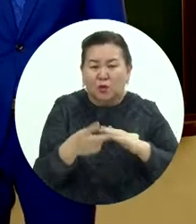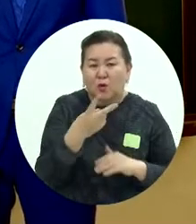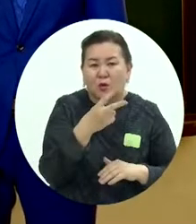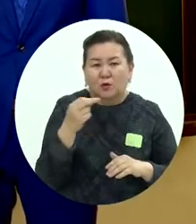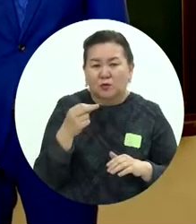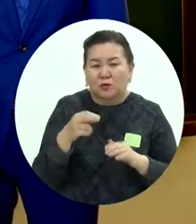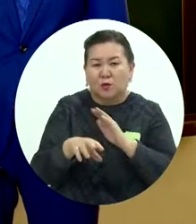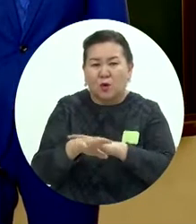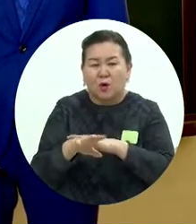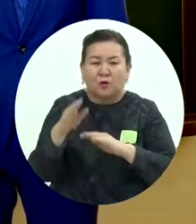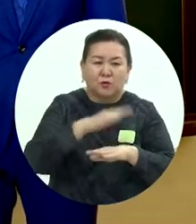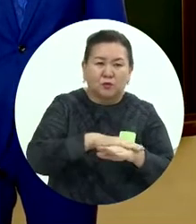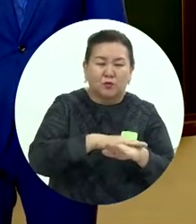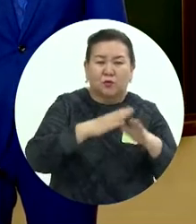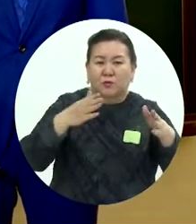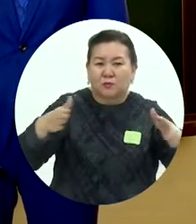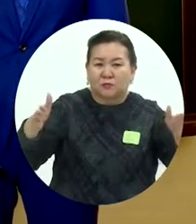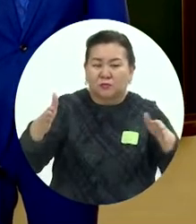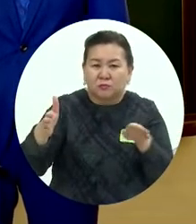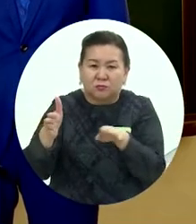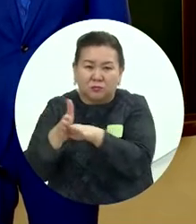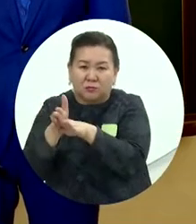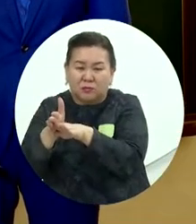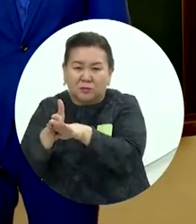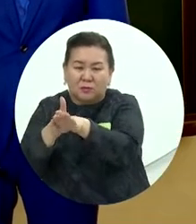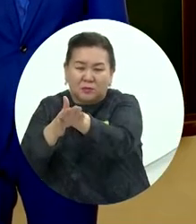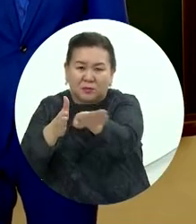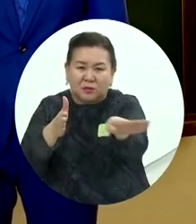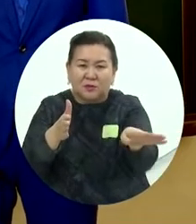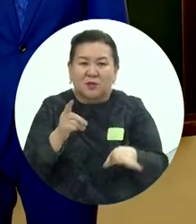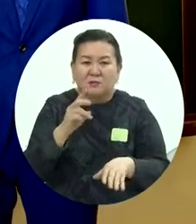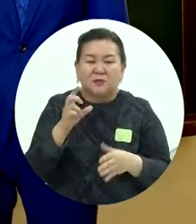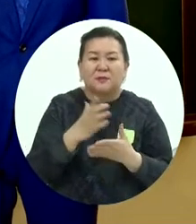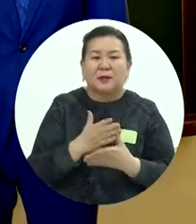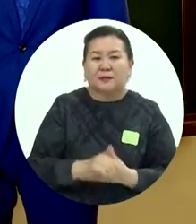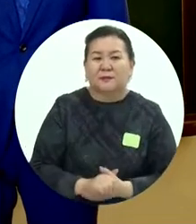хажуу уулын хажуутай хилдэх цаагт үүсдэг ирмэг бүхий дэнжиг хилж байгаа.